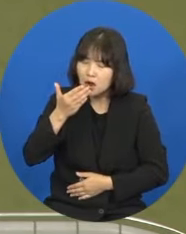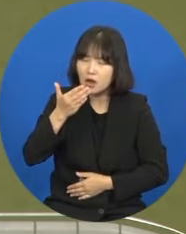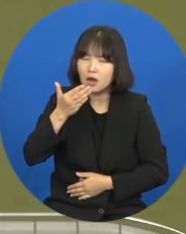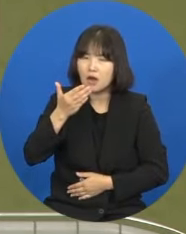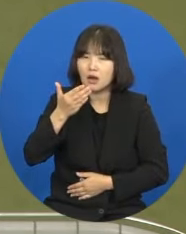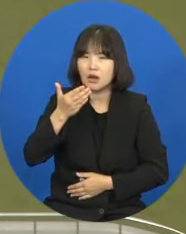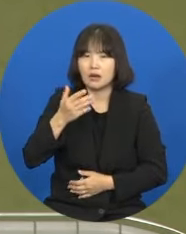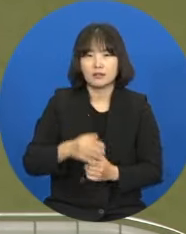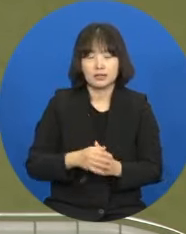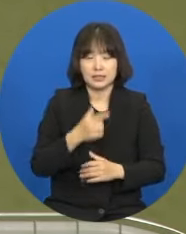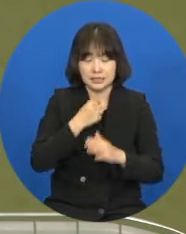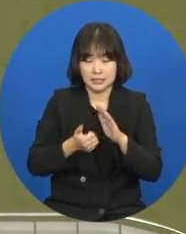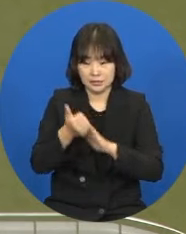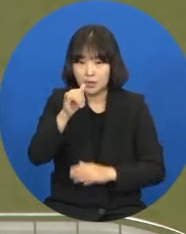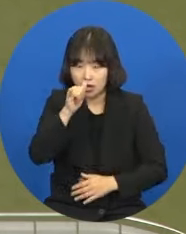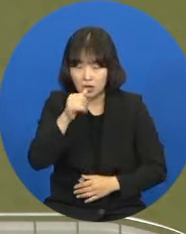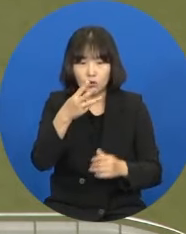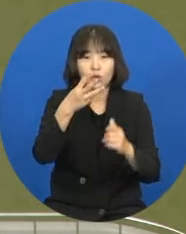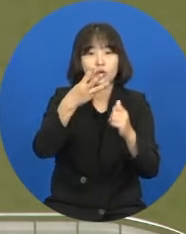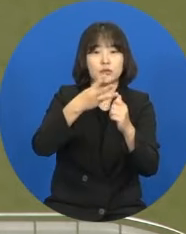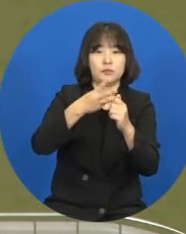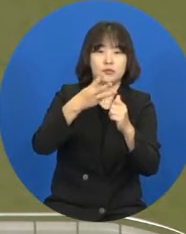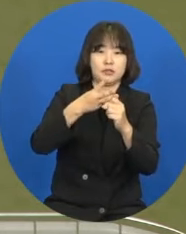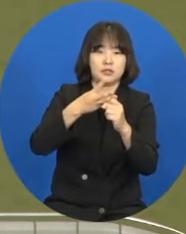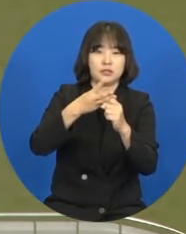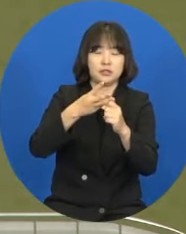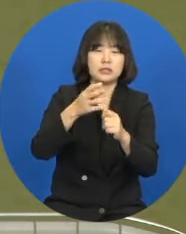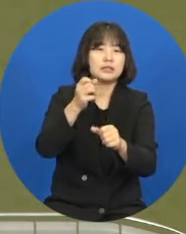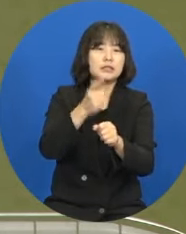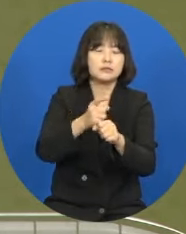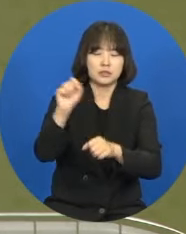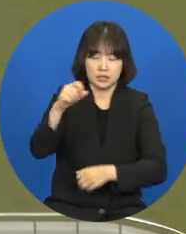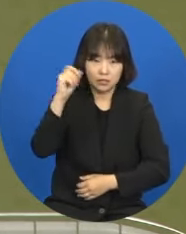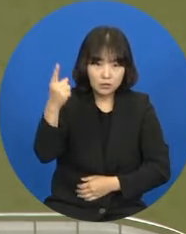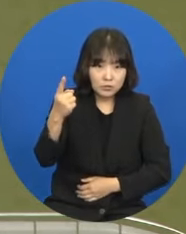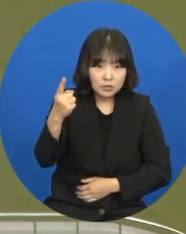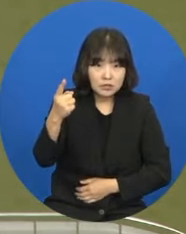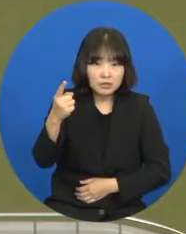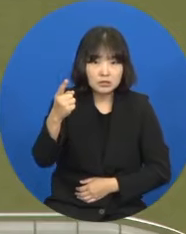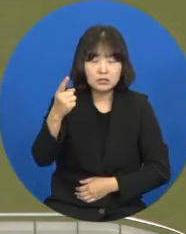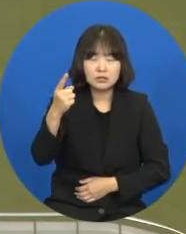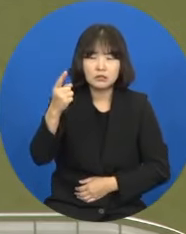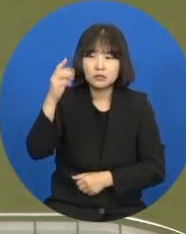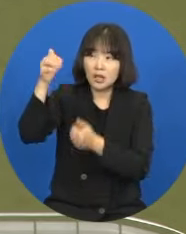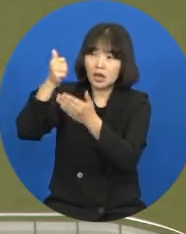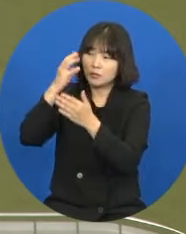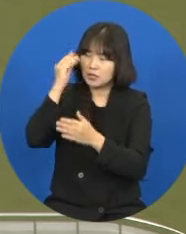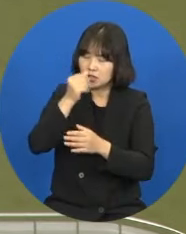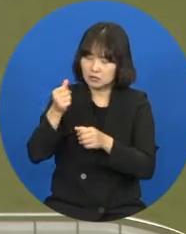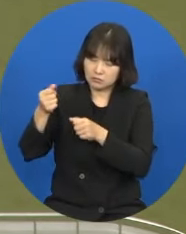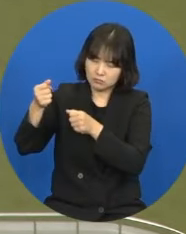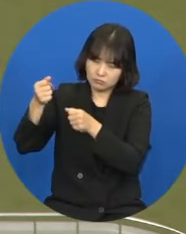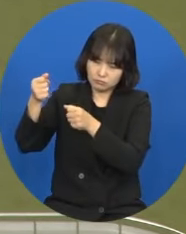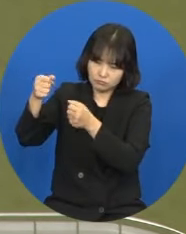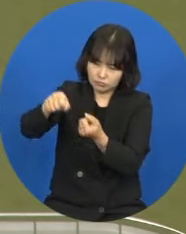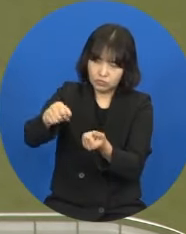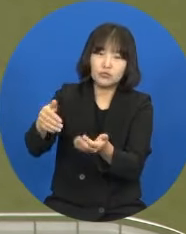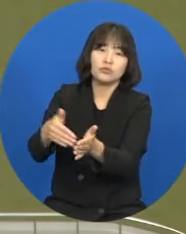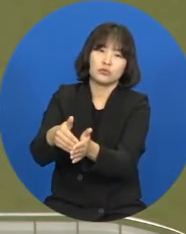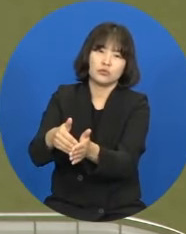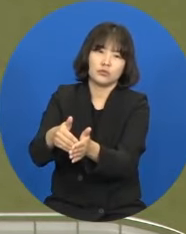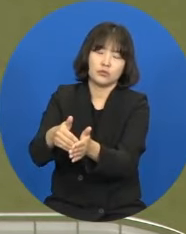있어요 세 번째 더더욱 결정적으로 이미 다은 기름부음을 받았어요 이미 기